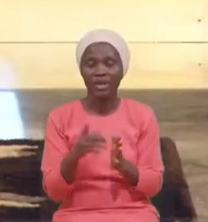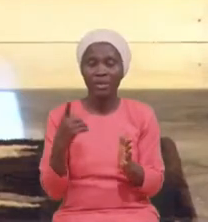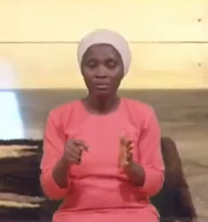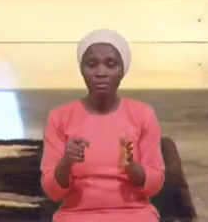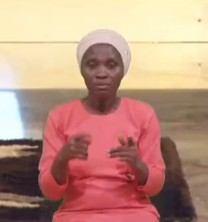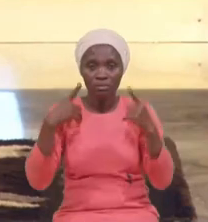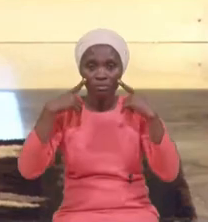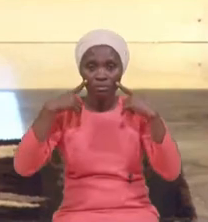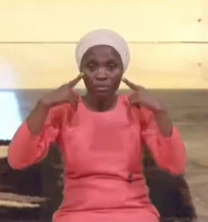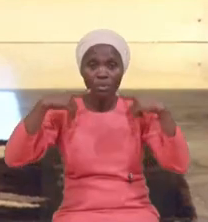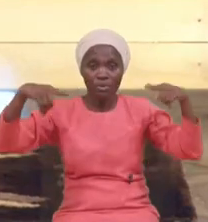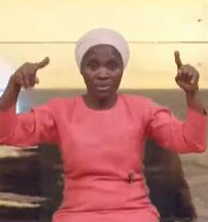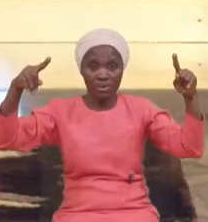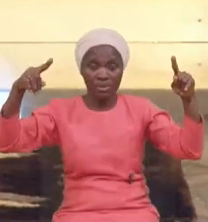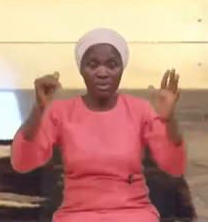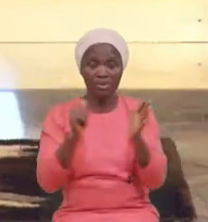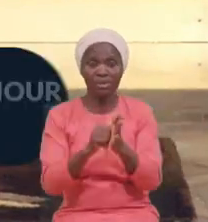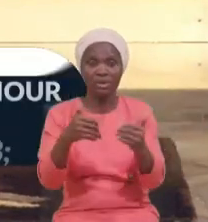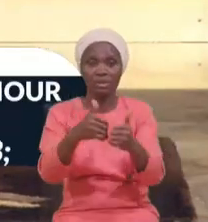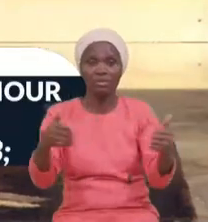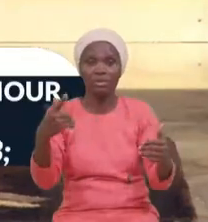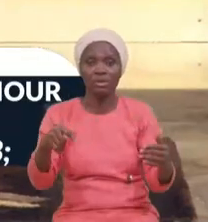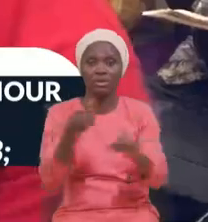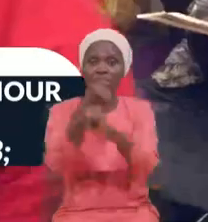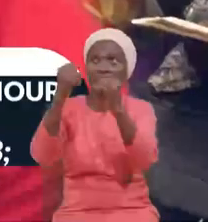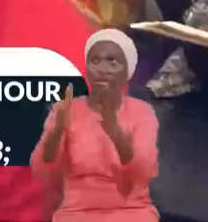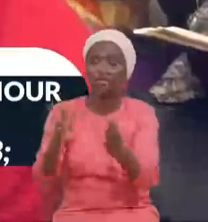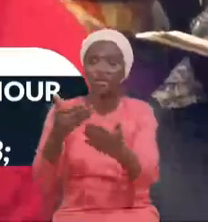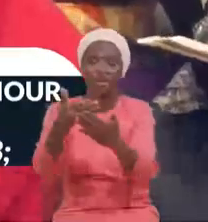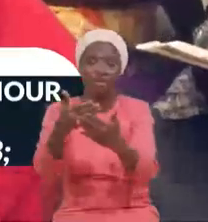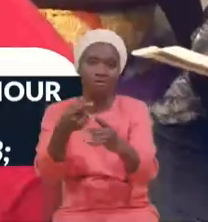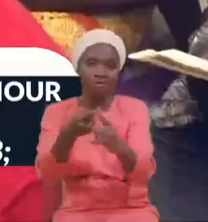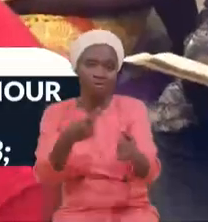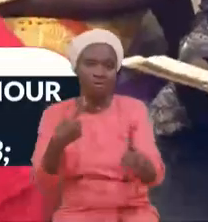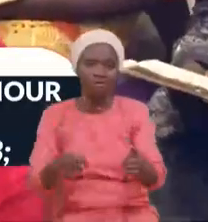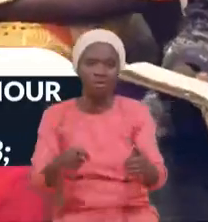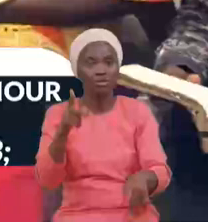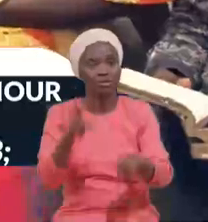publicité qui a séparé le sauveur de la populace.